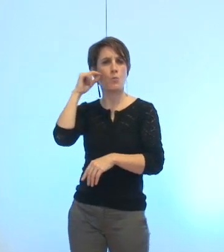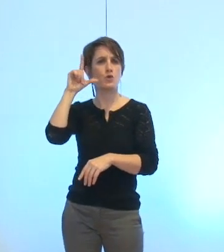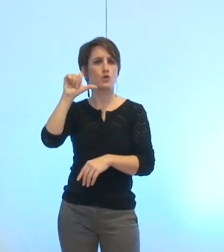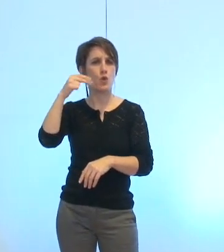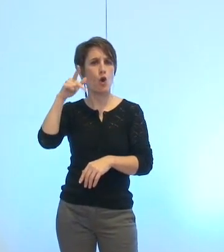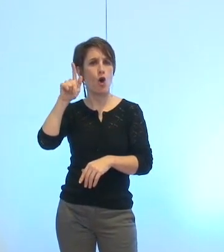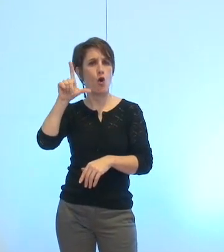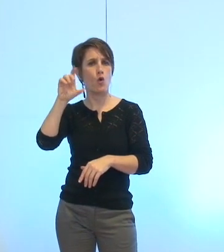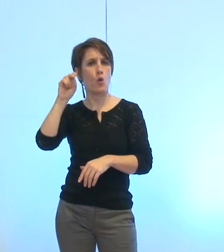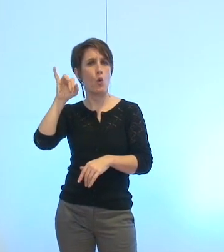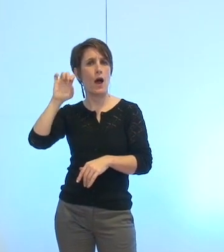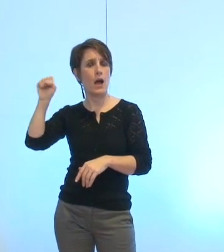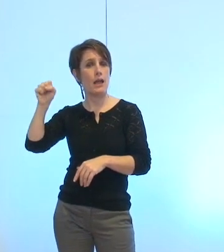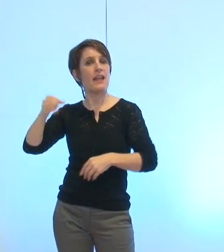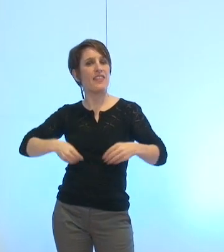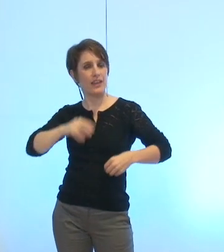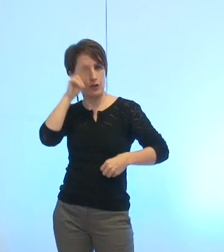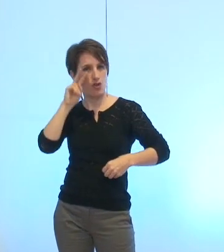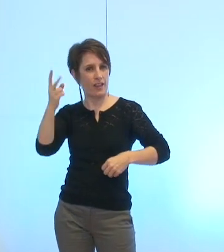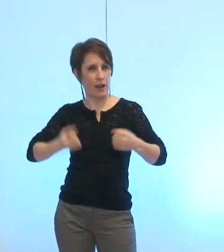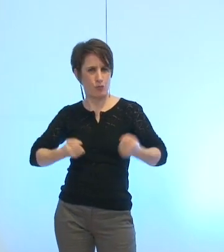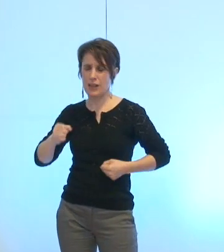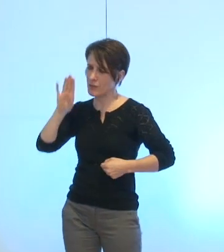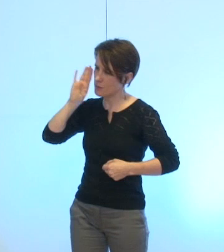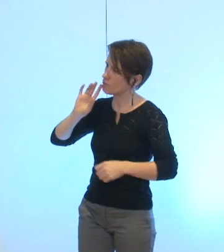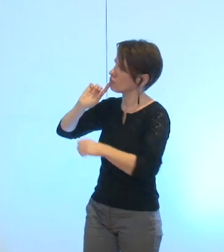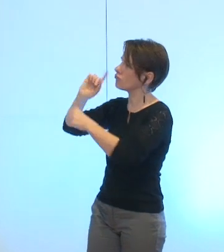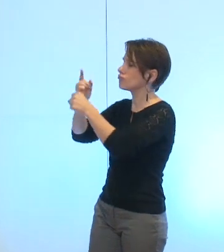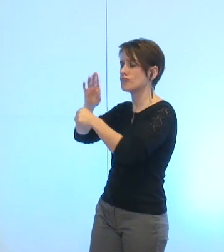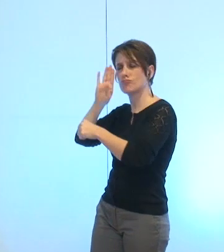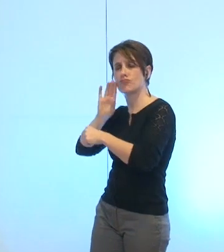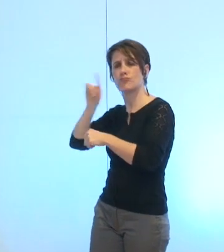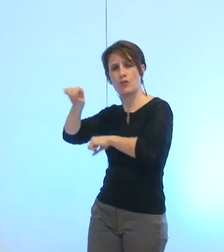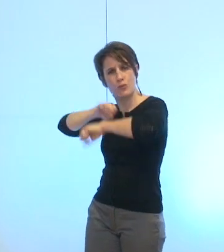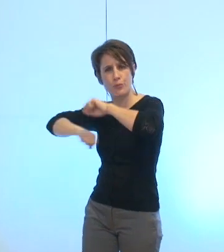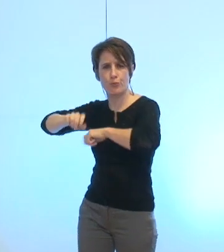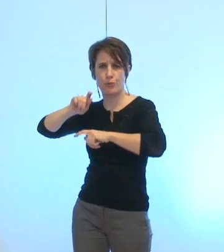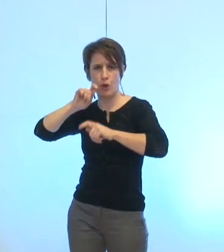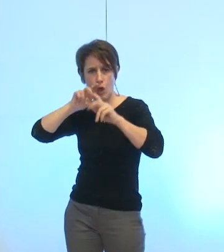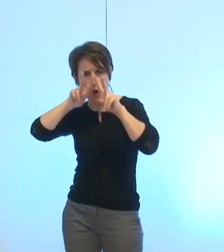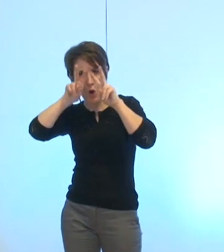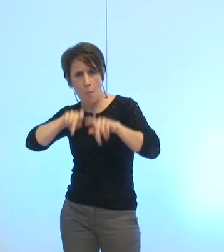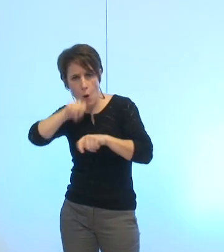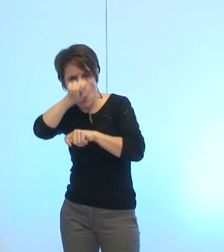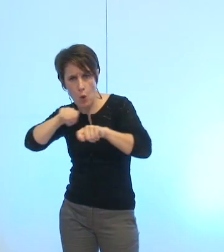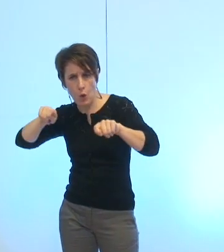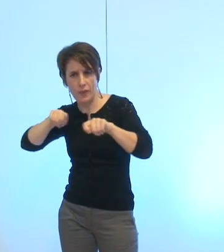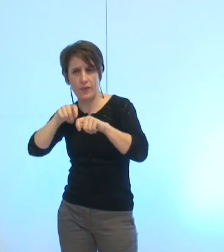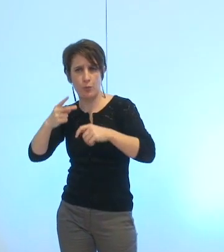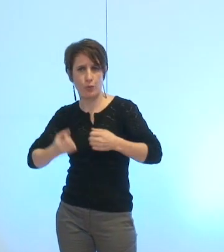de procéder à un audit des finances de la commune fondement de la stratégie financière de